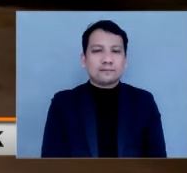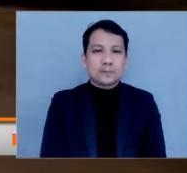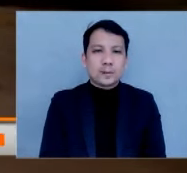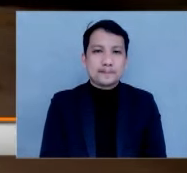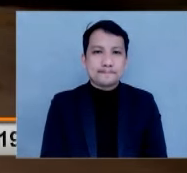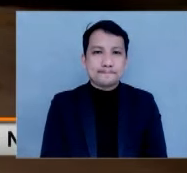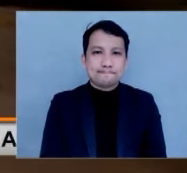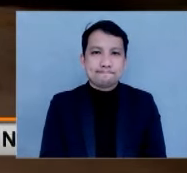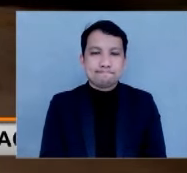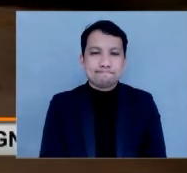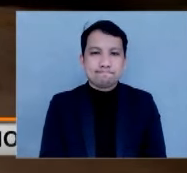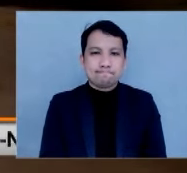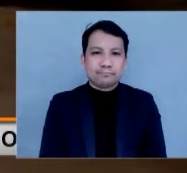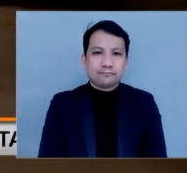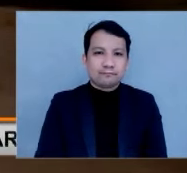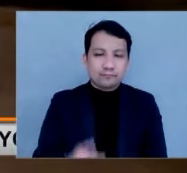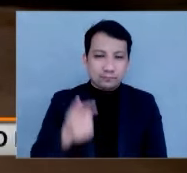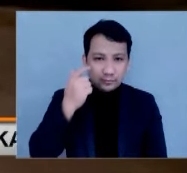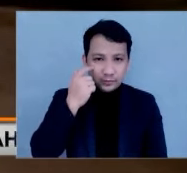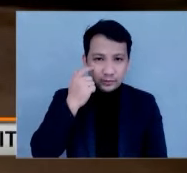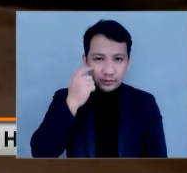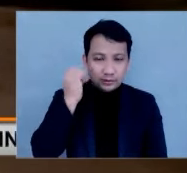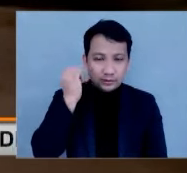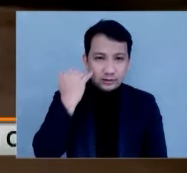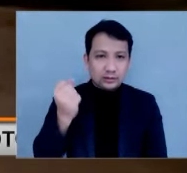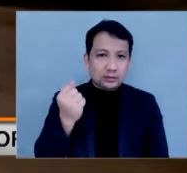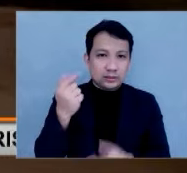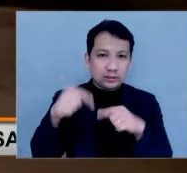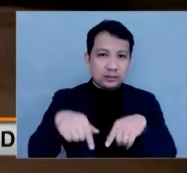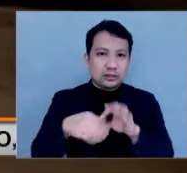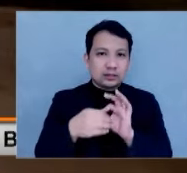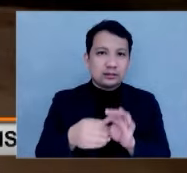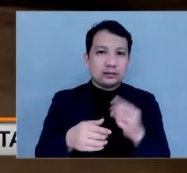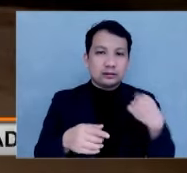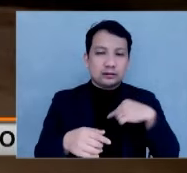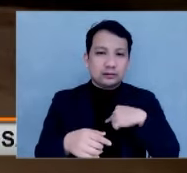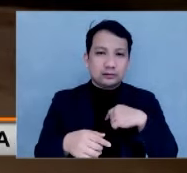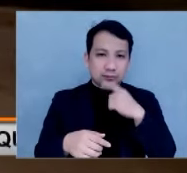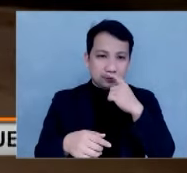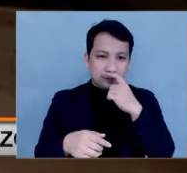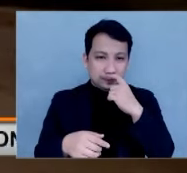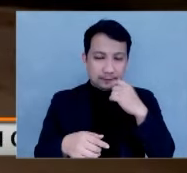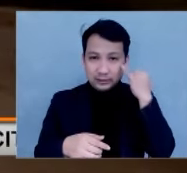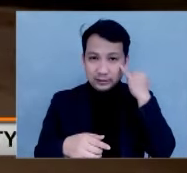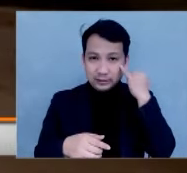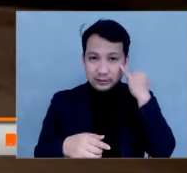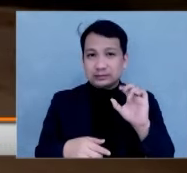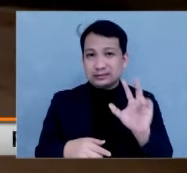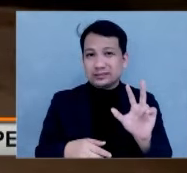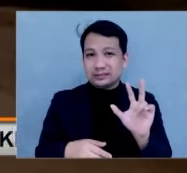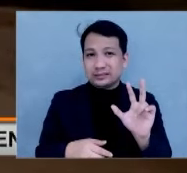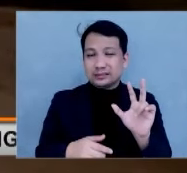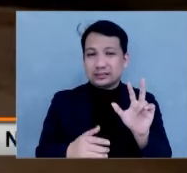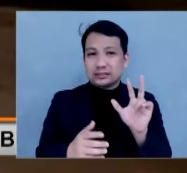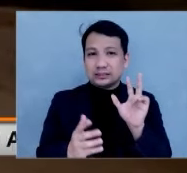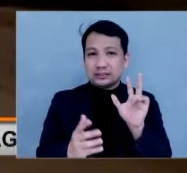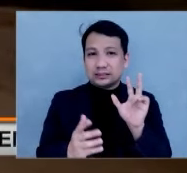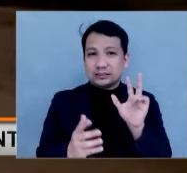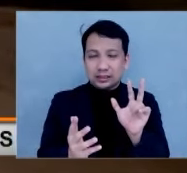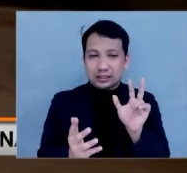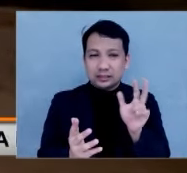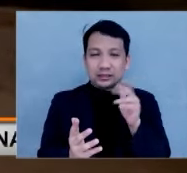bata Gio jigi Nakarating na raw dito sa Naga City ang 30,000 family food